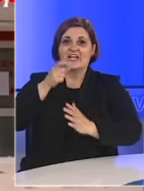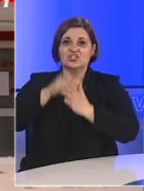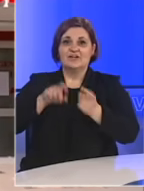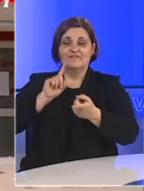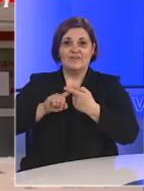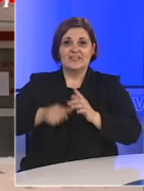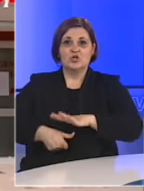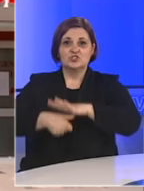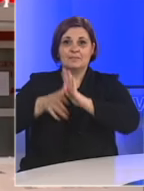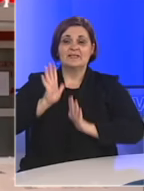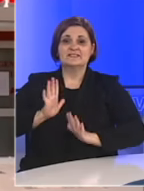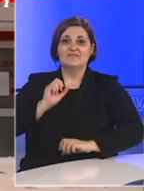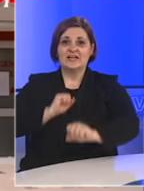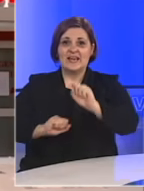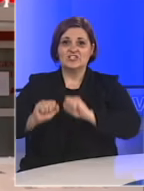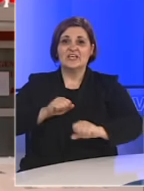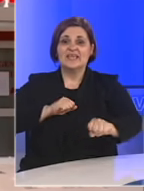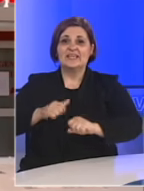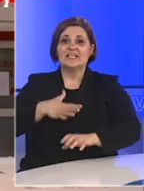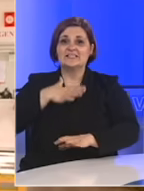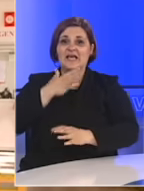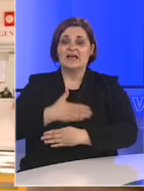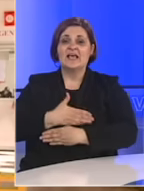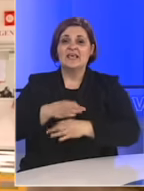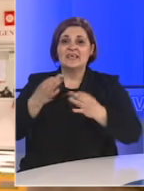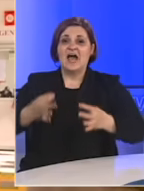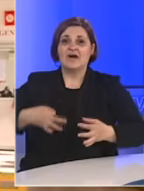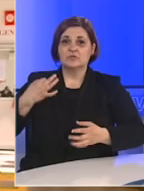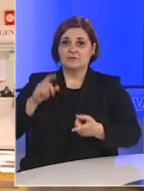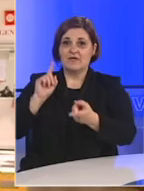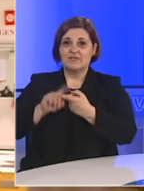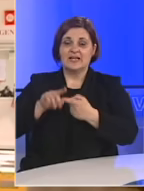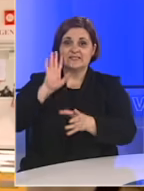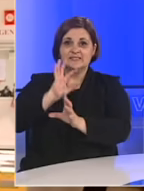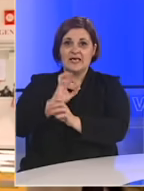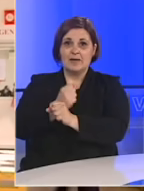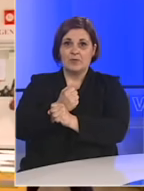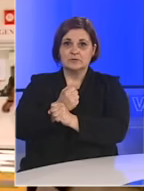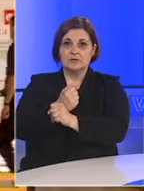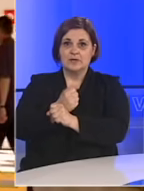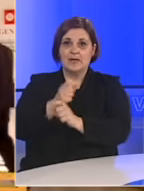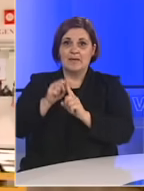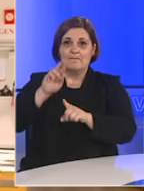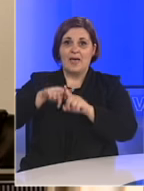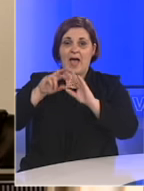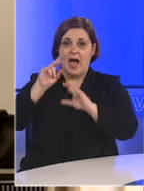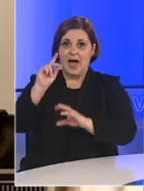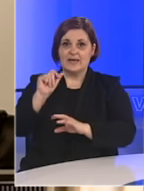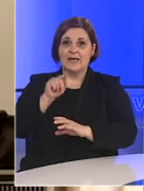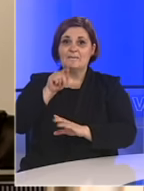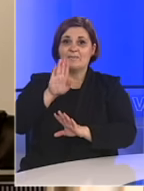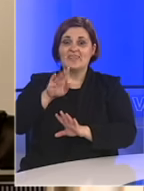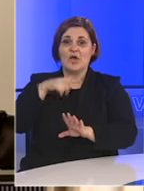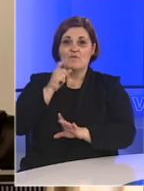član Federalnog štaba civilne zaštite i direktor Zavoda za javno zdravstvo Federacije Bosne i Hercegovine Davor Pehar.